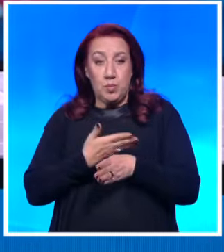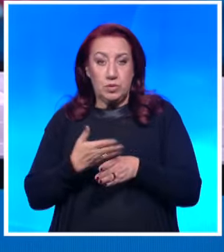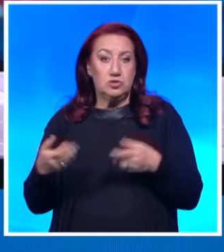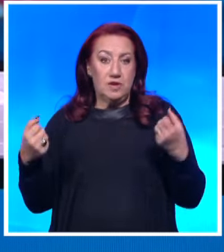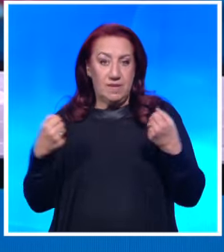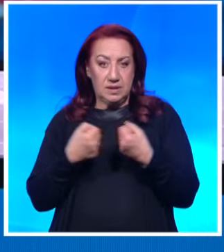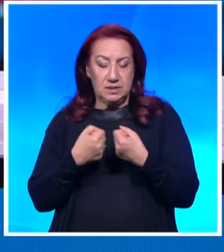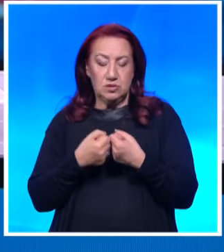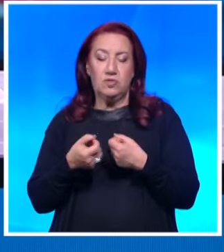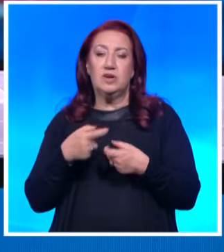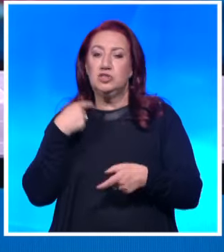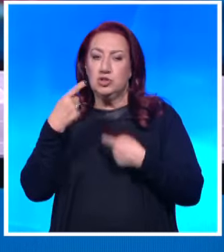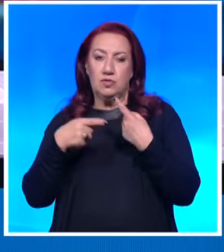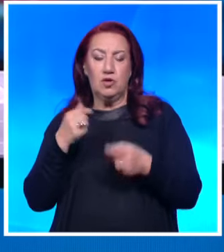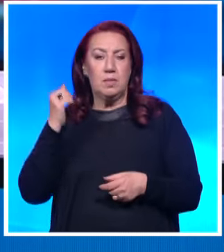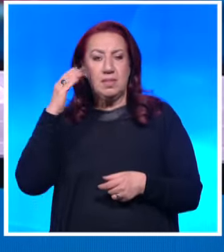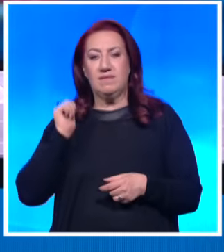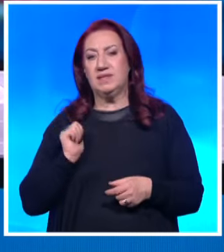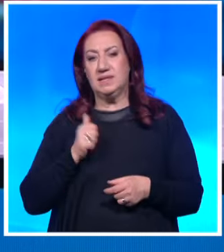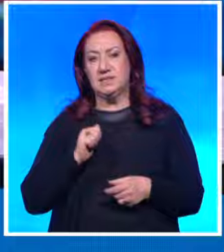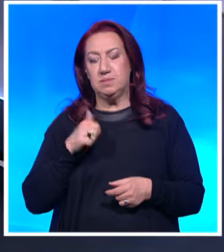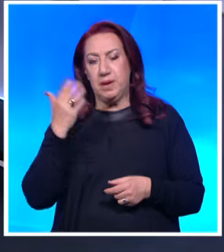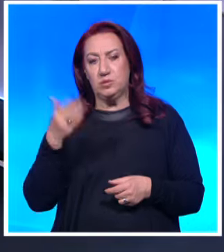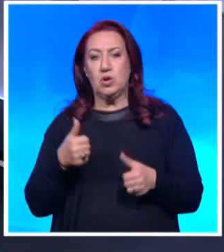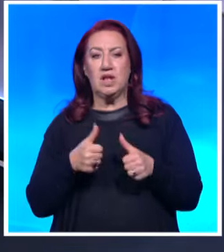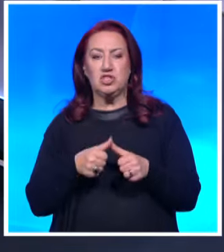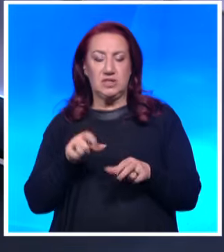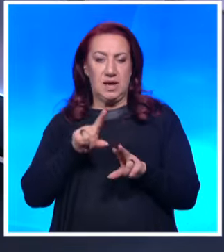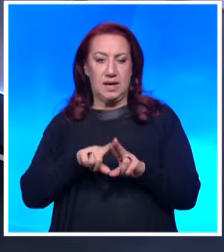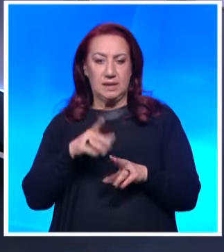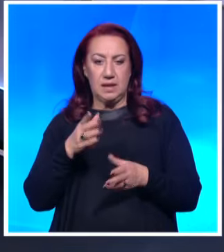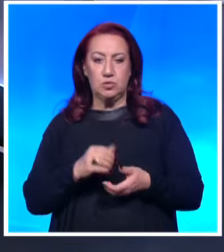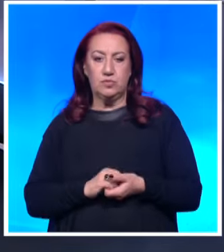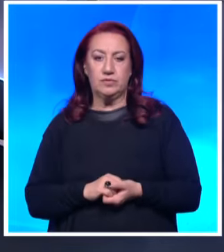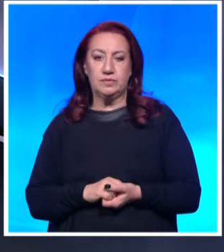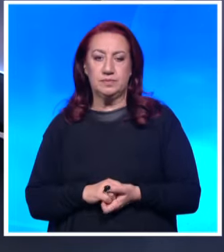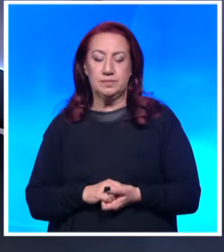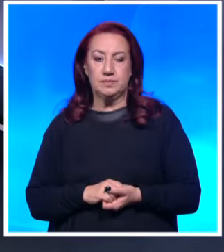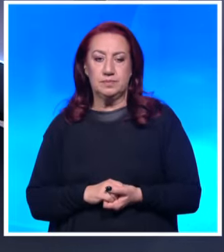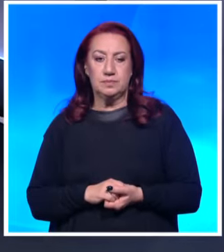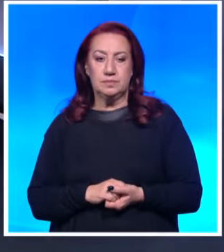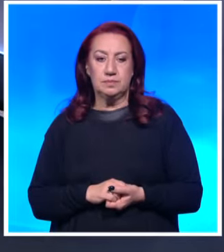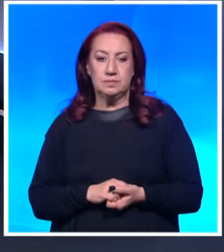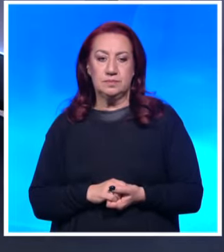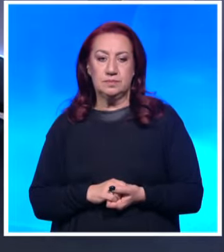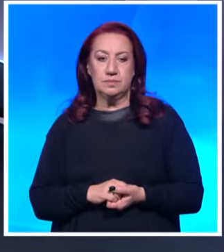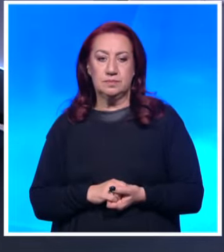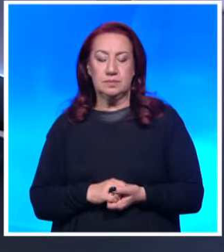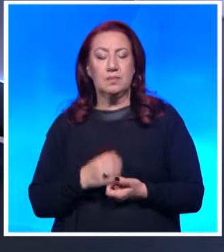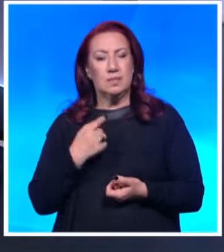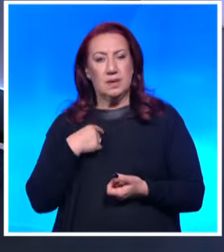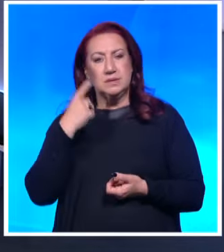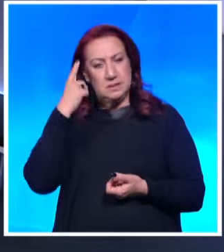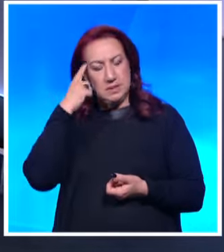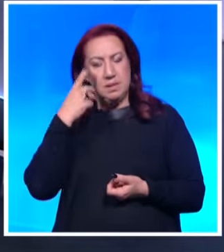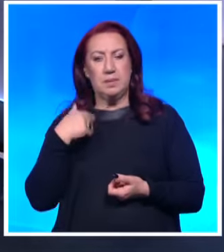инспектор Лъчезар Близнаков от Пътна полиция към Главна дирекция Национална полиция. Здравейте! Здравейте! Знам, че се води